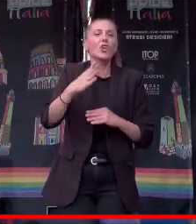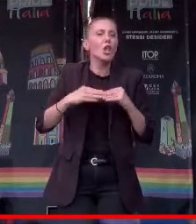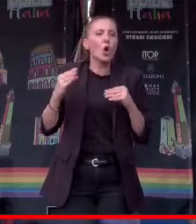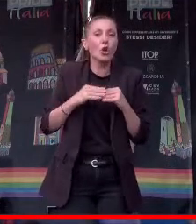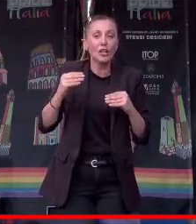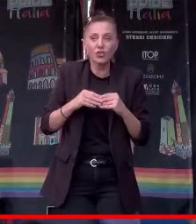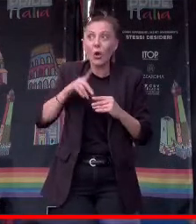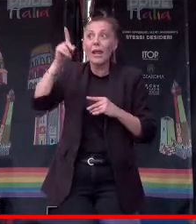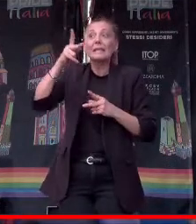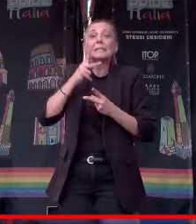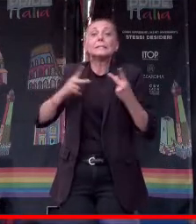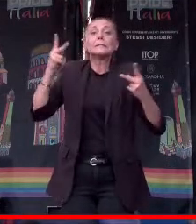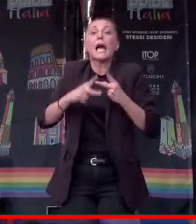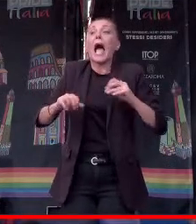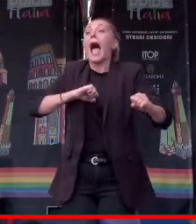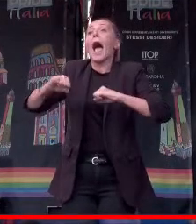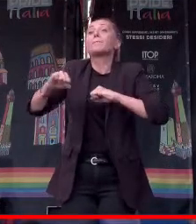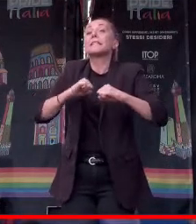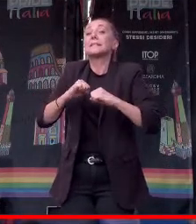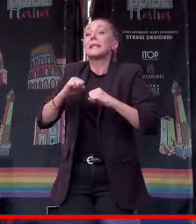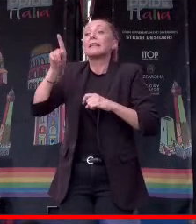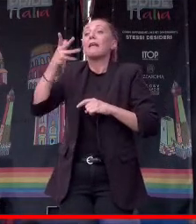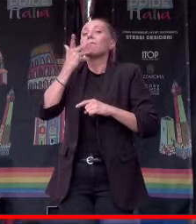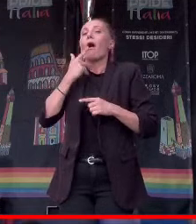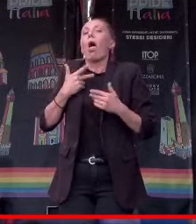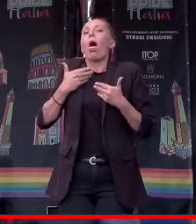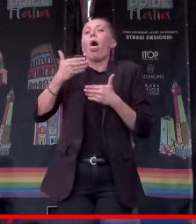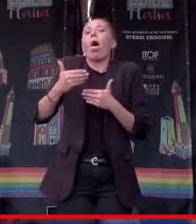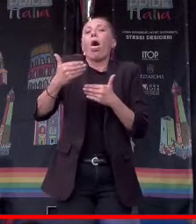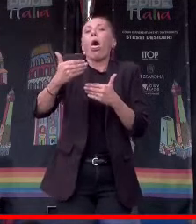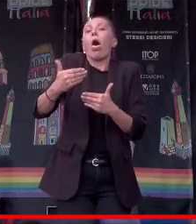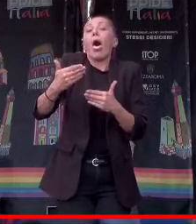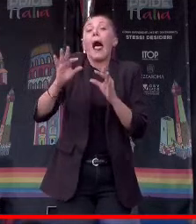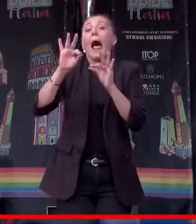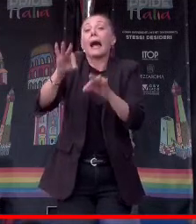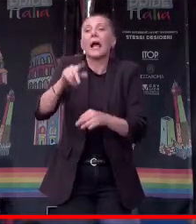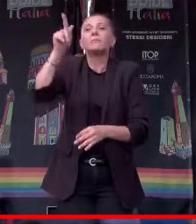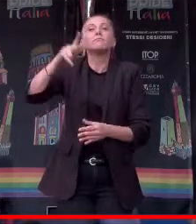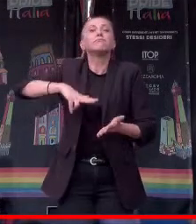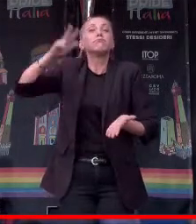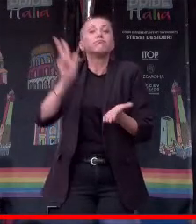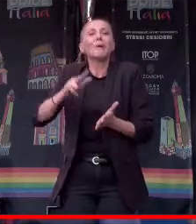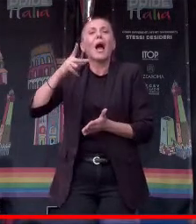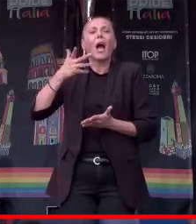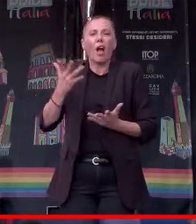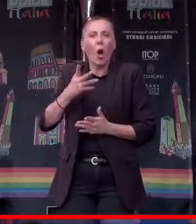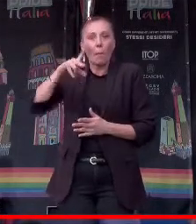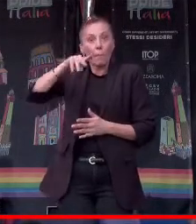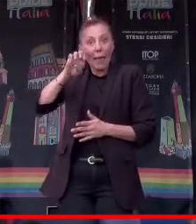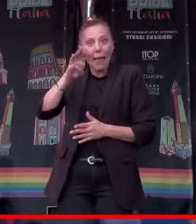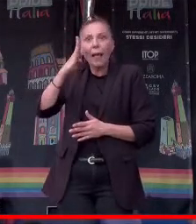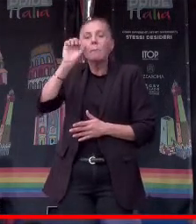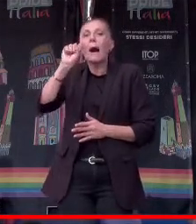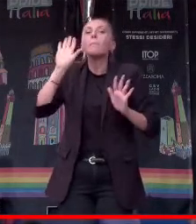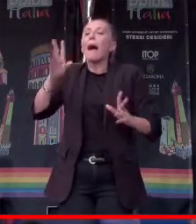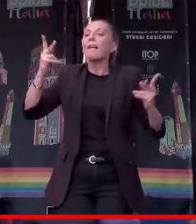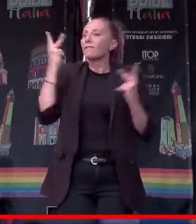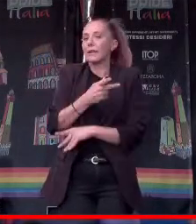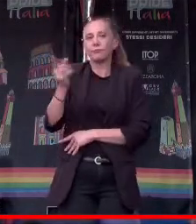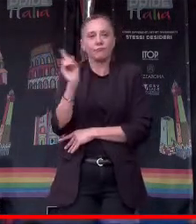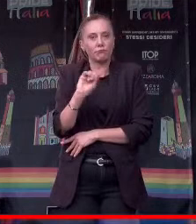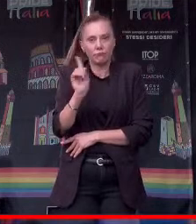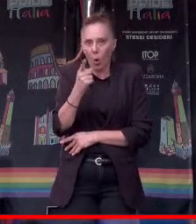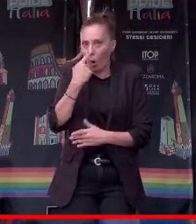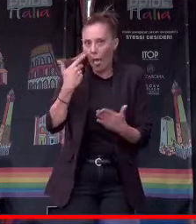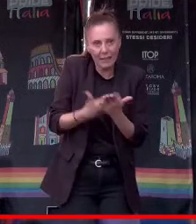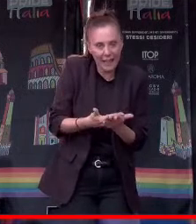di arrivare al 14 dicembre dicendo che hanno approvato un PEBA che non è un PEBA, ma è una risposta a quelle